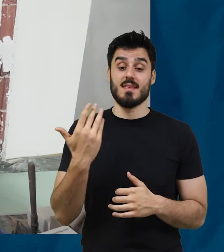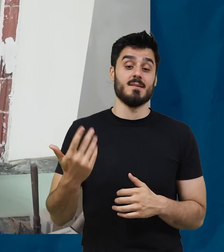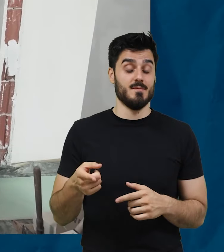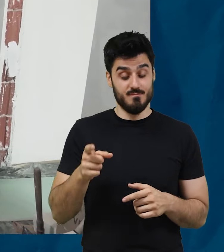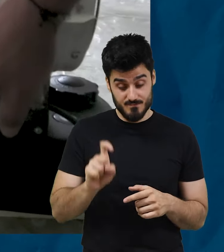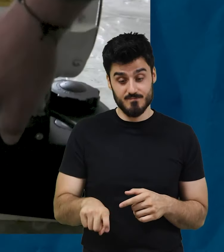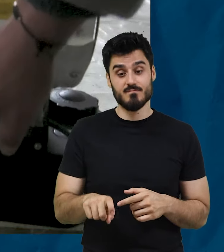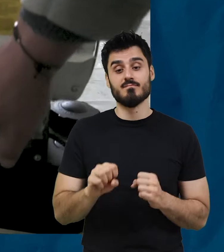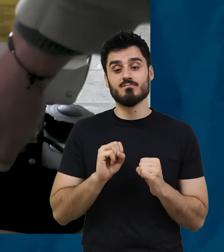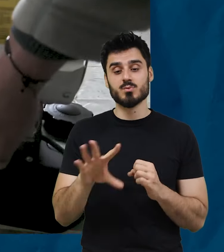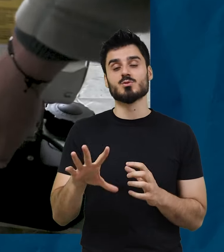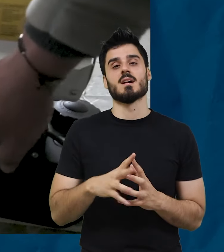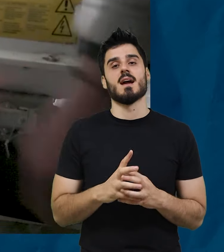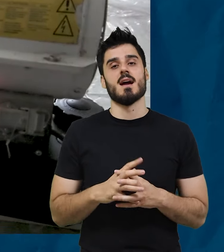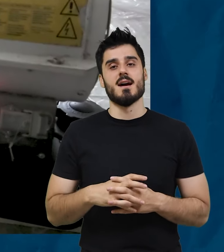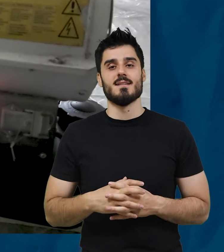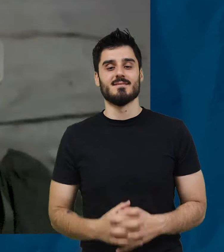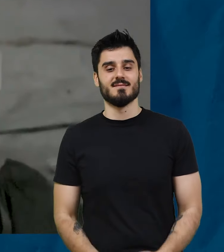момиче.